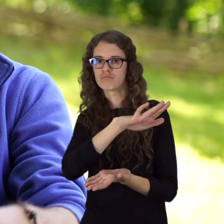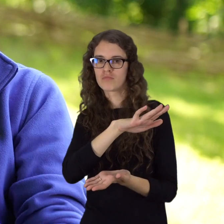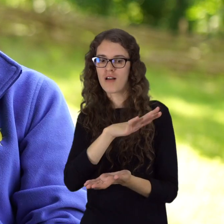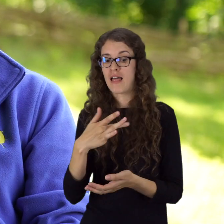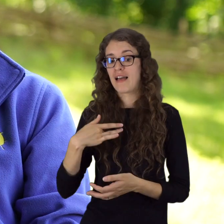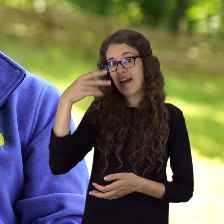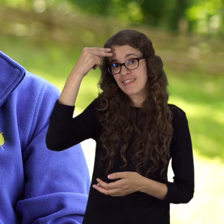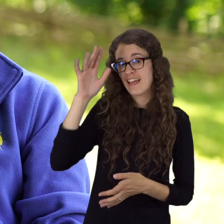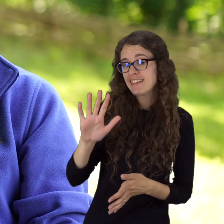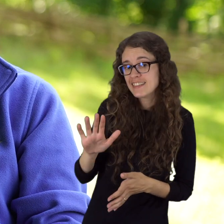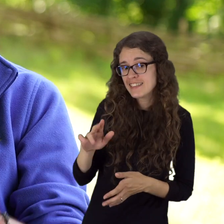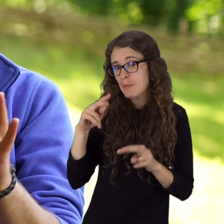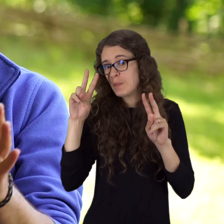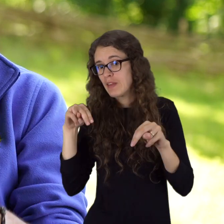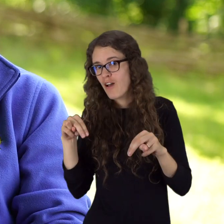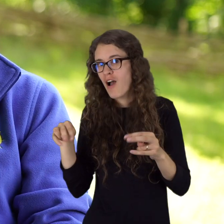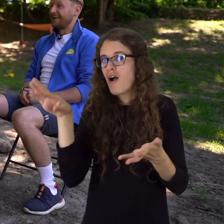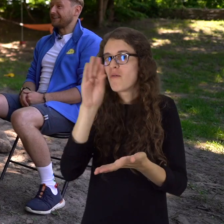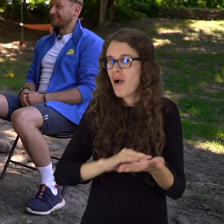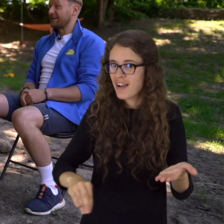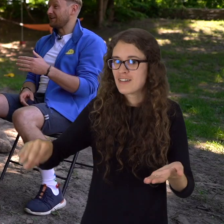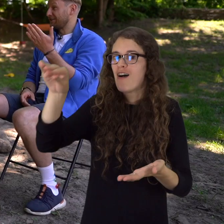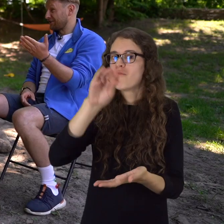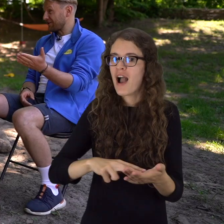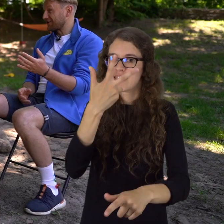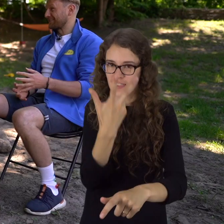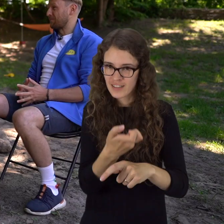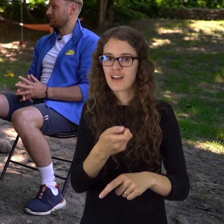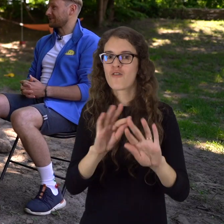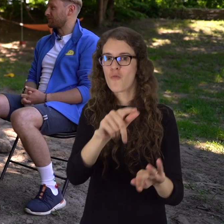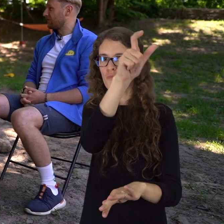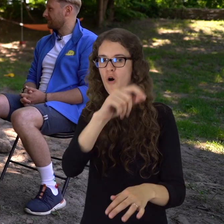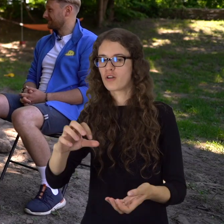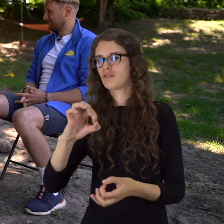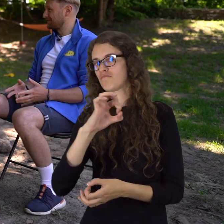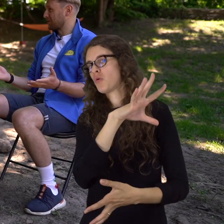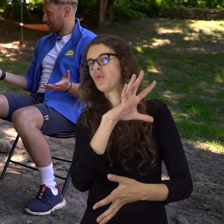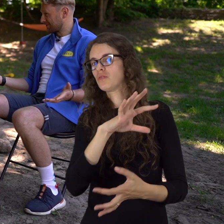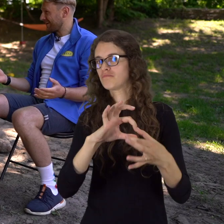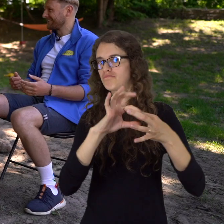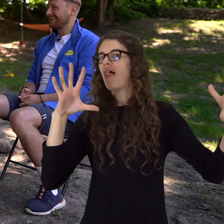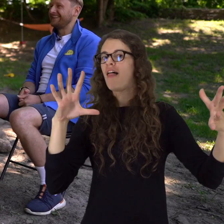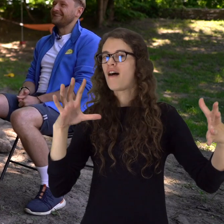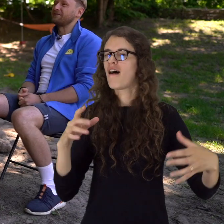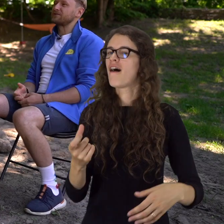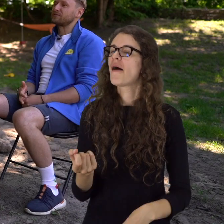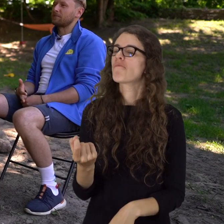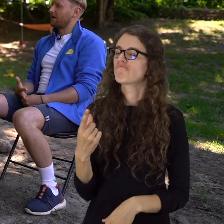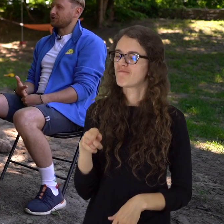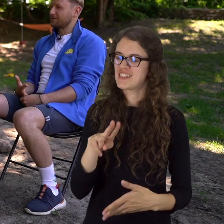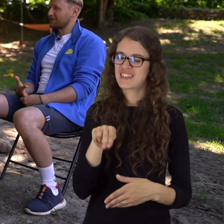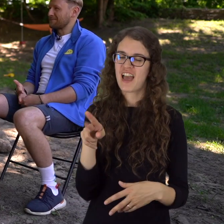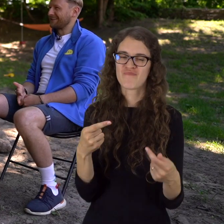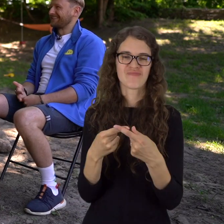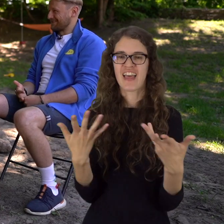Vieną kartą. Na, netyčia gal čia interneto ryšys. Tai kai trečią kartą mokytojas buvo, su juo buvo atsisveikinta, tai mes nusprendėme,